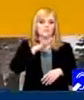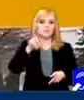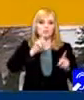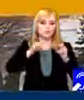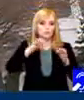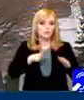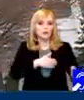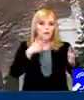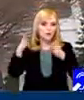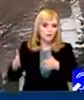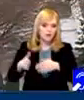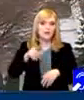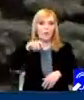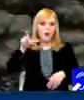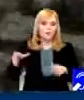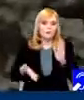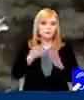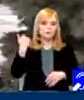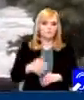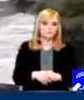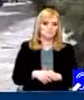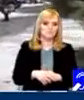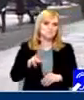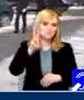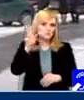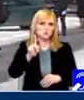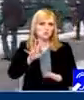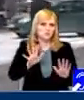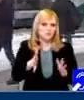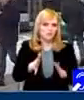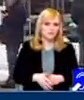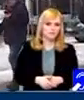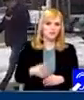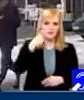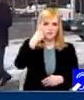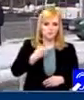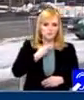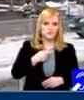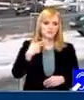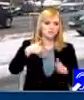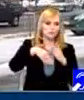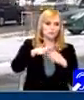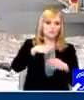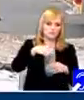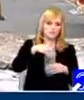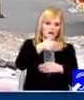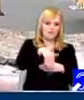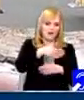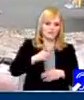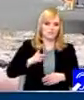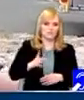fost amânate, iar personalul evacuat. Nici noi nu cunoaștem ce s-a întâmplat. Ne-au anunțat să ieșim afară și atât.